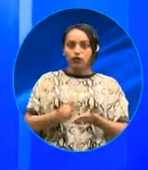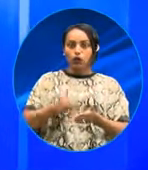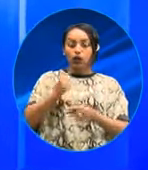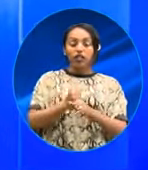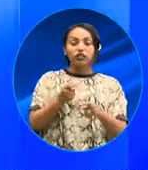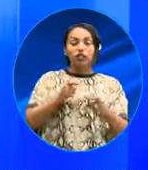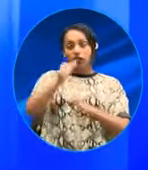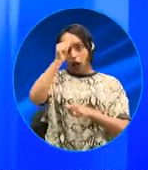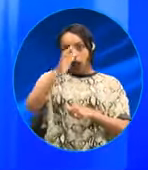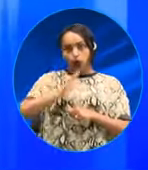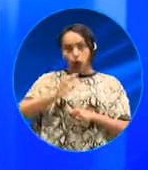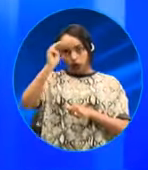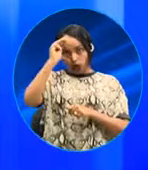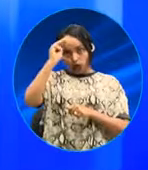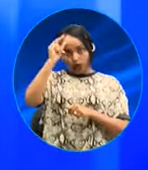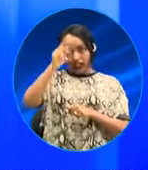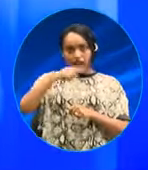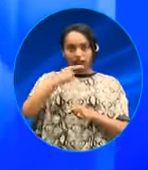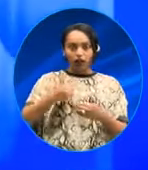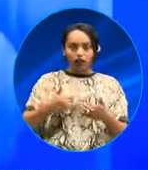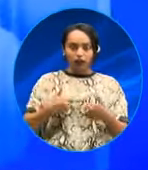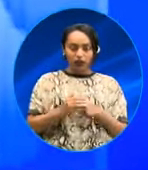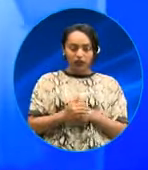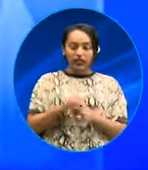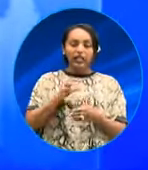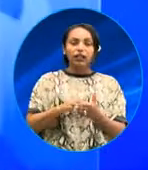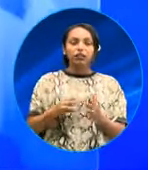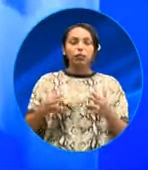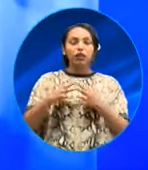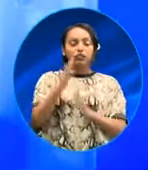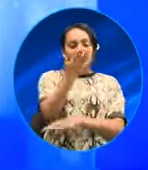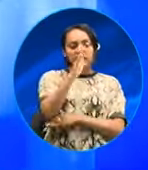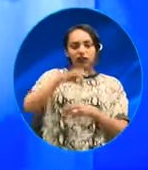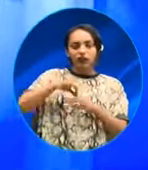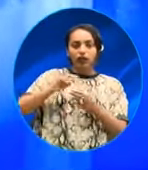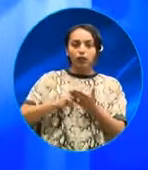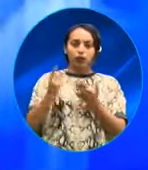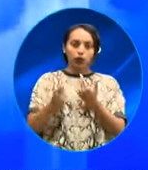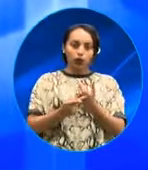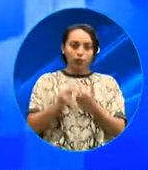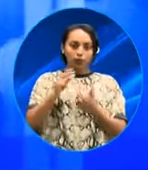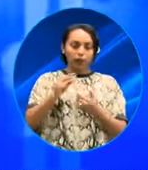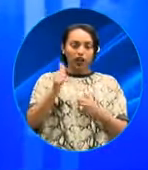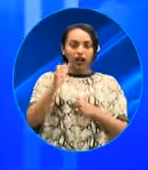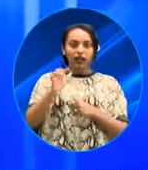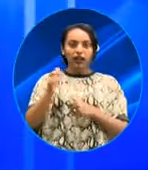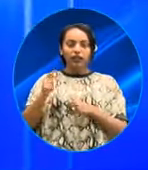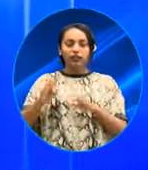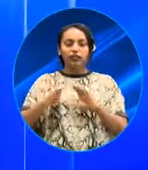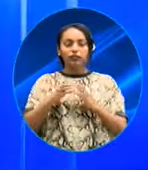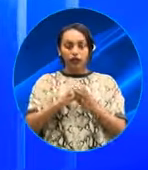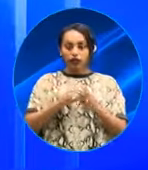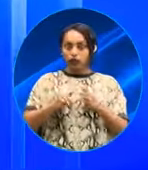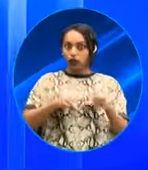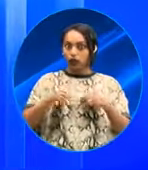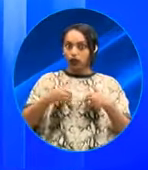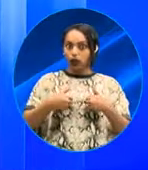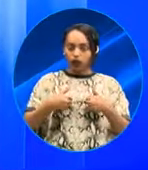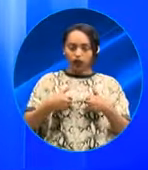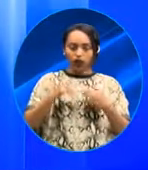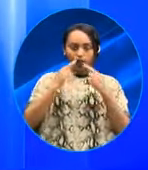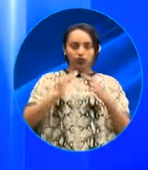ዋና ስራ አስኪያጅ አቶ ጥራቱ በየነ ተናገሩ። ከተማ አቀፍ የችግኝ ተከላ መርሃ ግብር በአቃቂ ቃሊቲ ክፍለ ከተማ